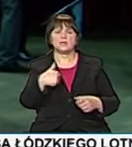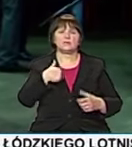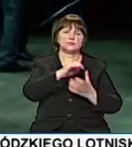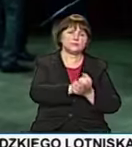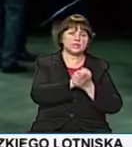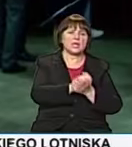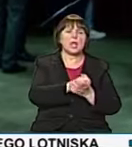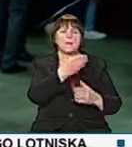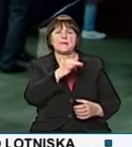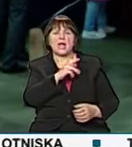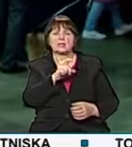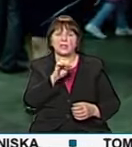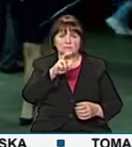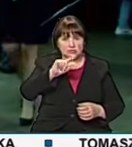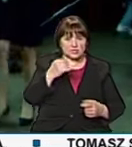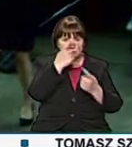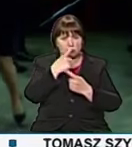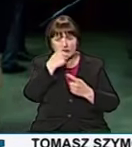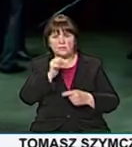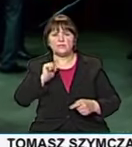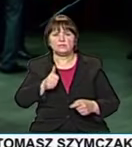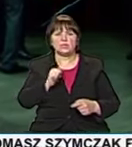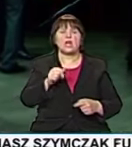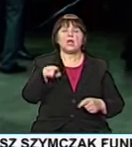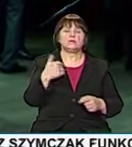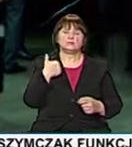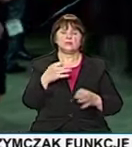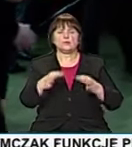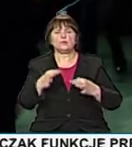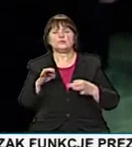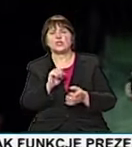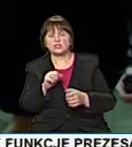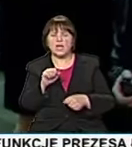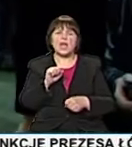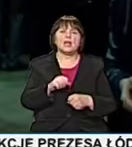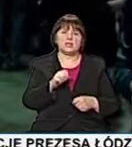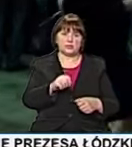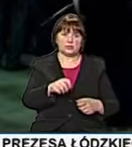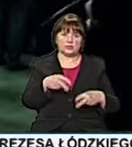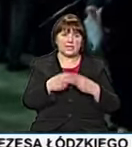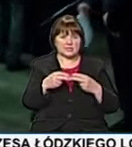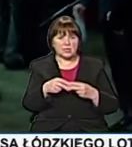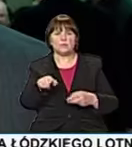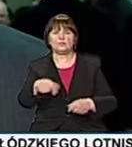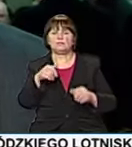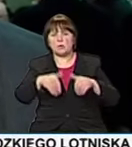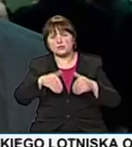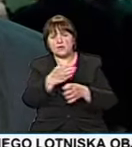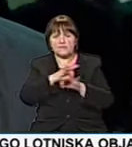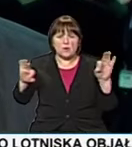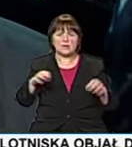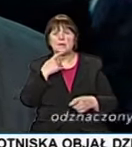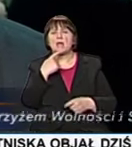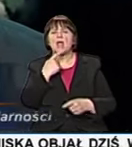przyjacielem Stanisławem Michalkiewiczem, dzisiaj wybitnym komentatorem, że warto by może na miarę możliwości zająć się wolnym słowem. Działałem w